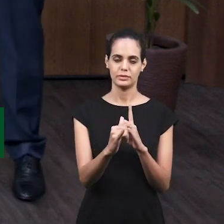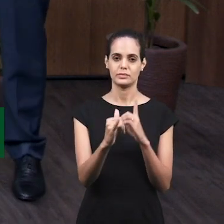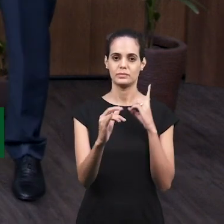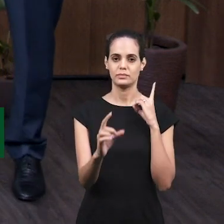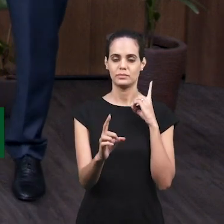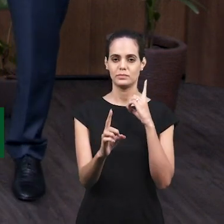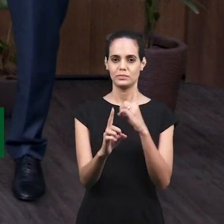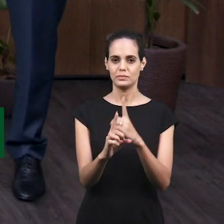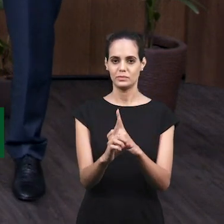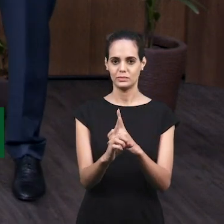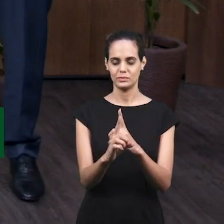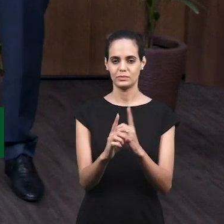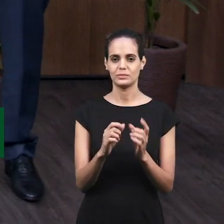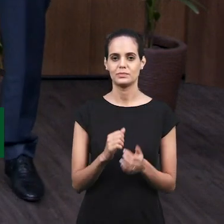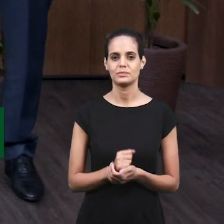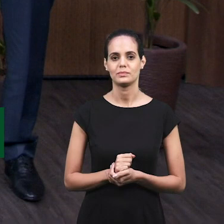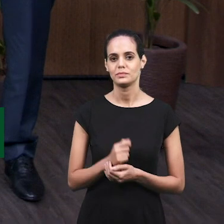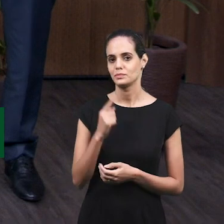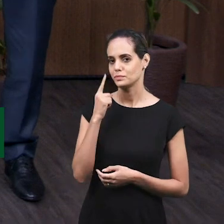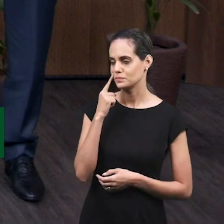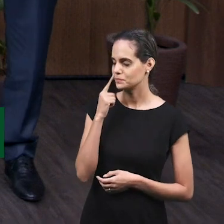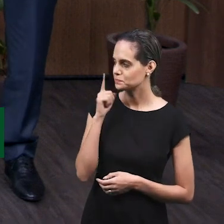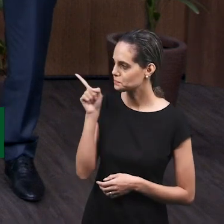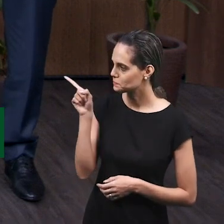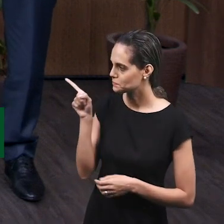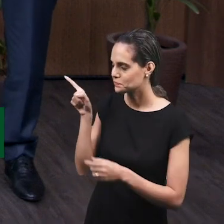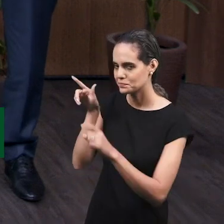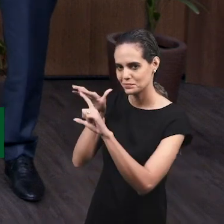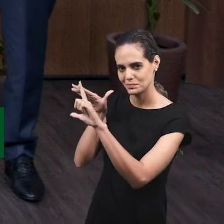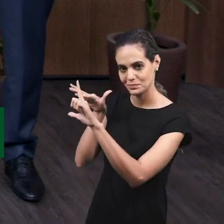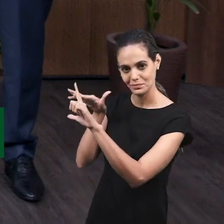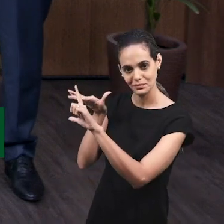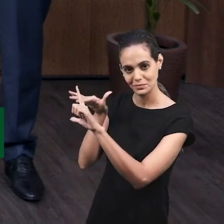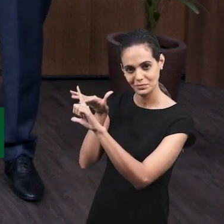voyez à l'écran, il y a un QR code. Il est simple